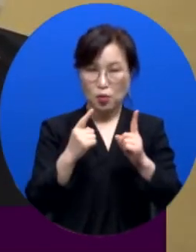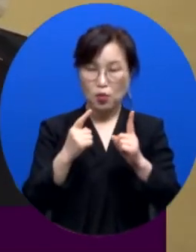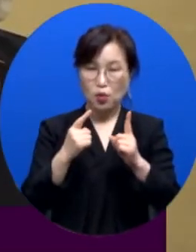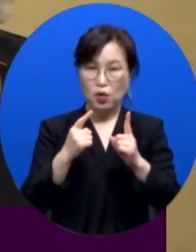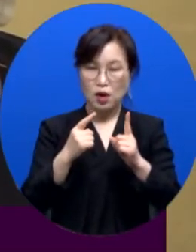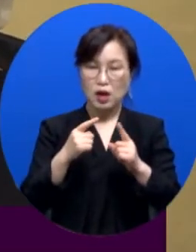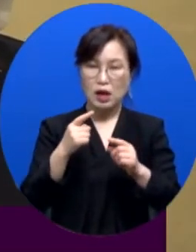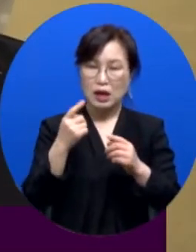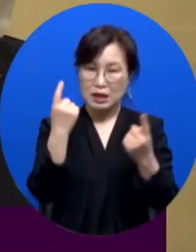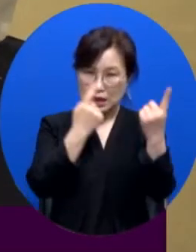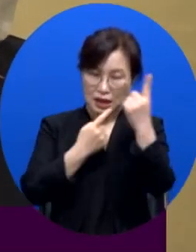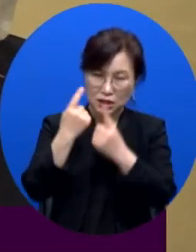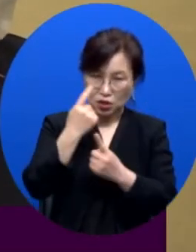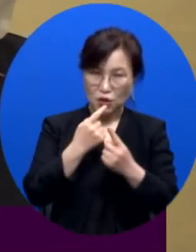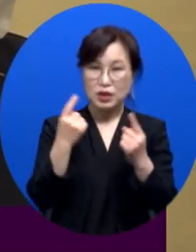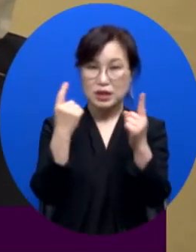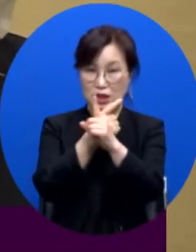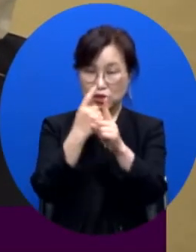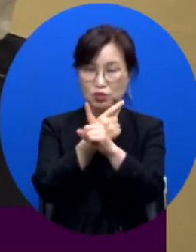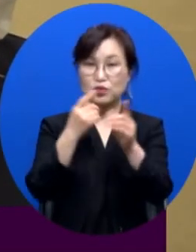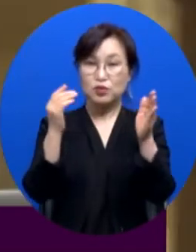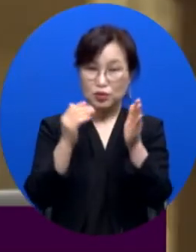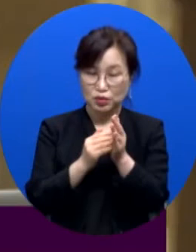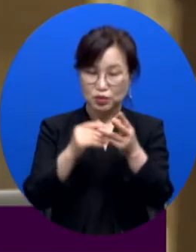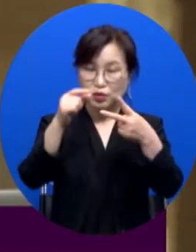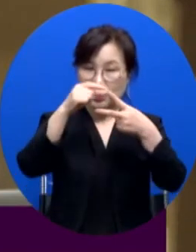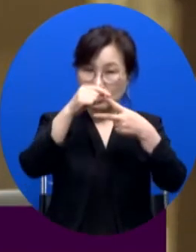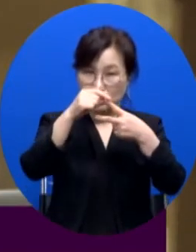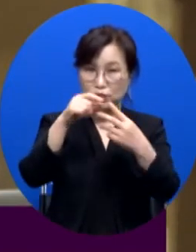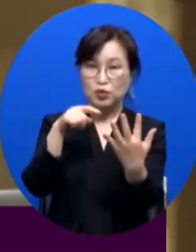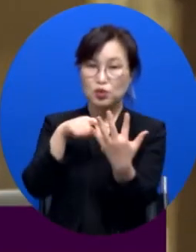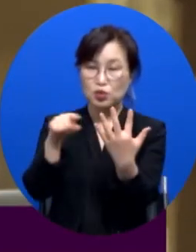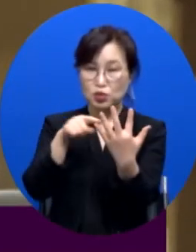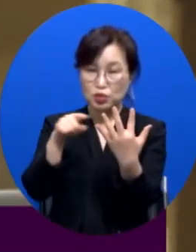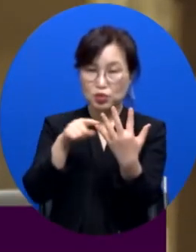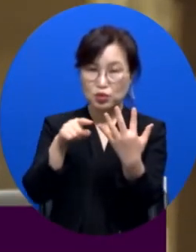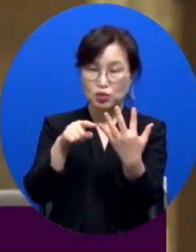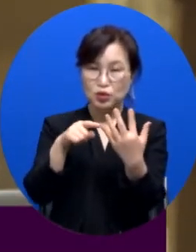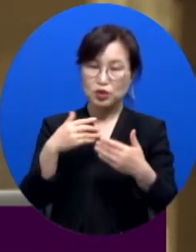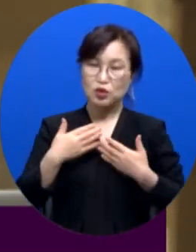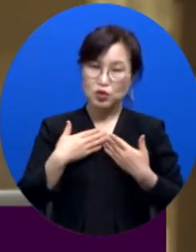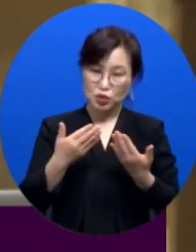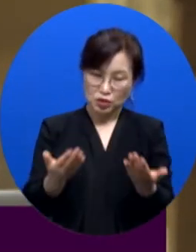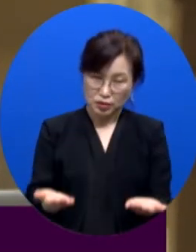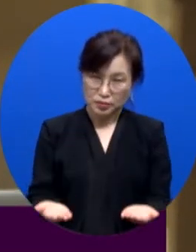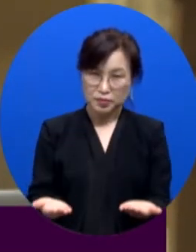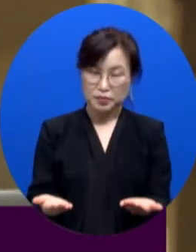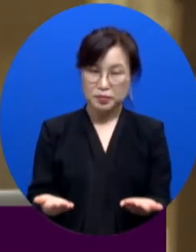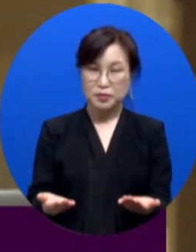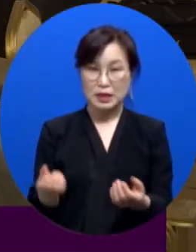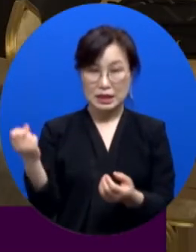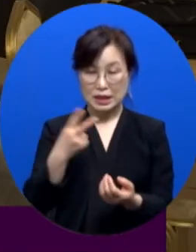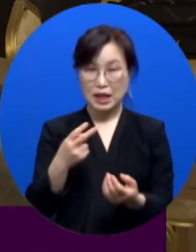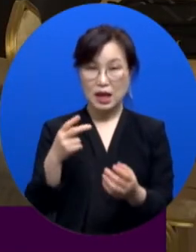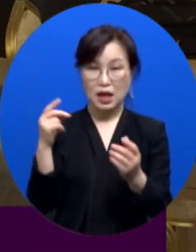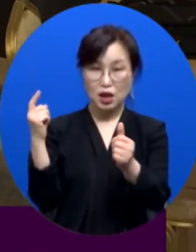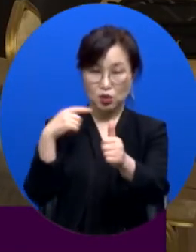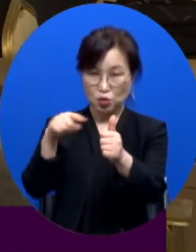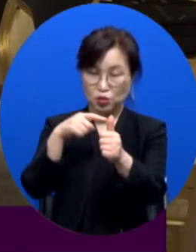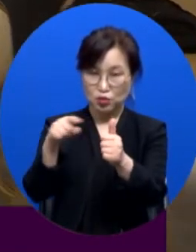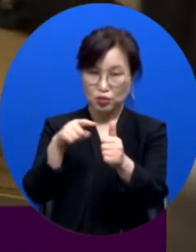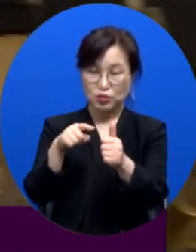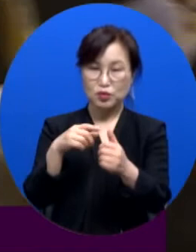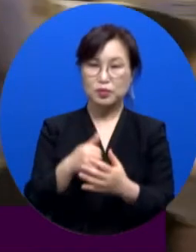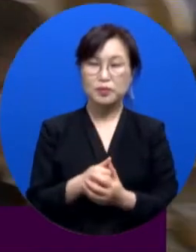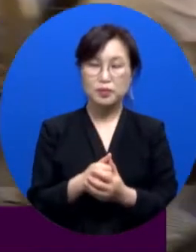뒀다면 2단계 재교육은 쉼과 안식 그리고 재교육에 집중할 계획입니다. 주강사인 기성선교국